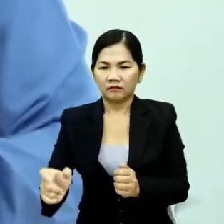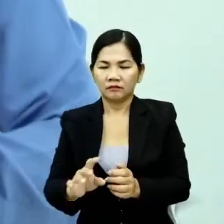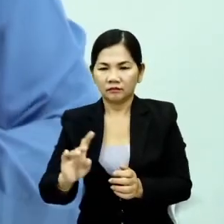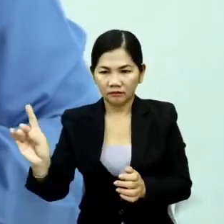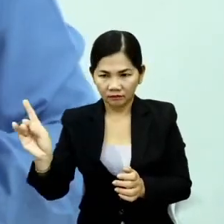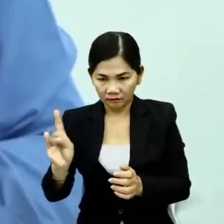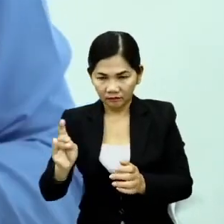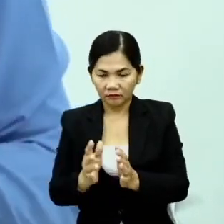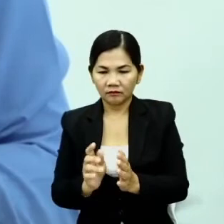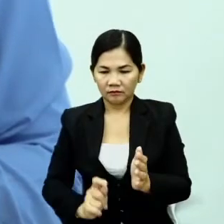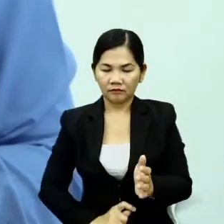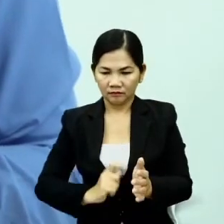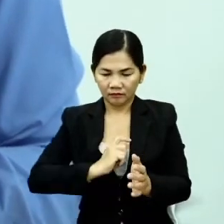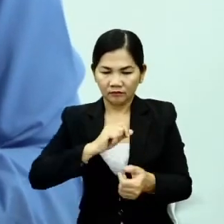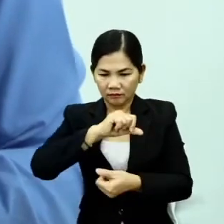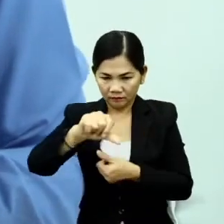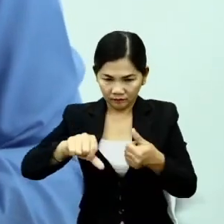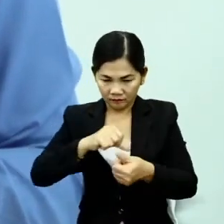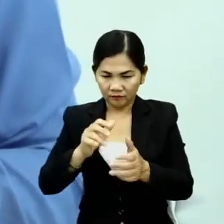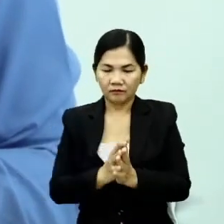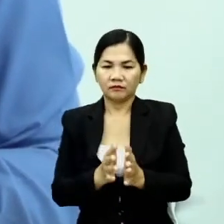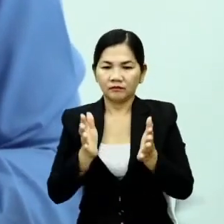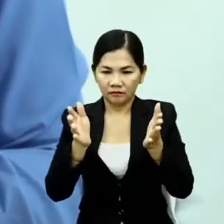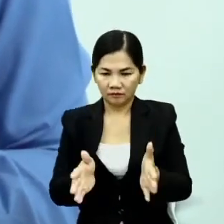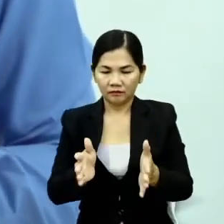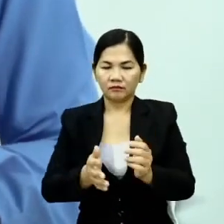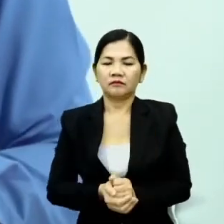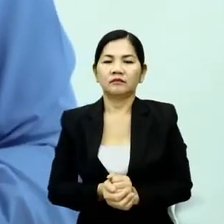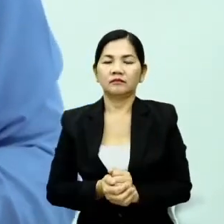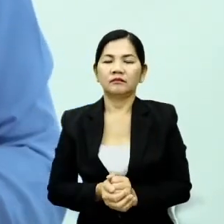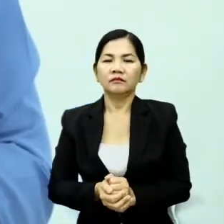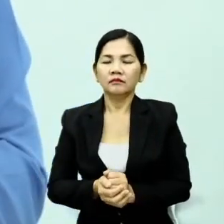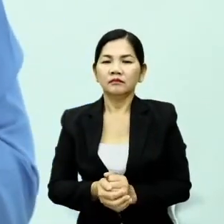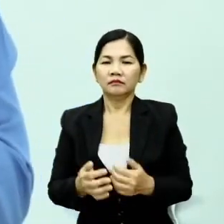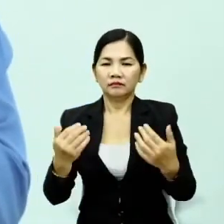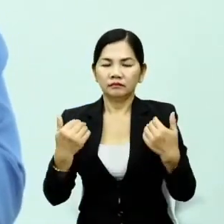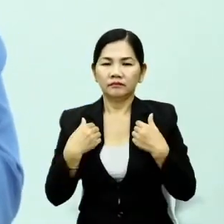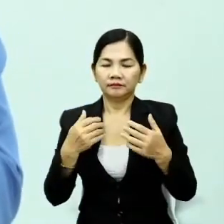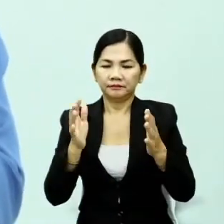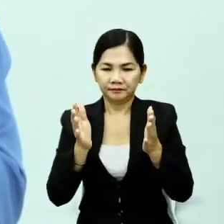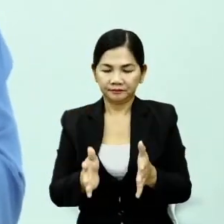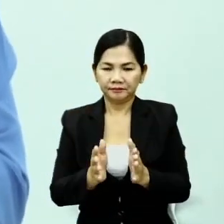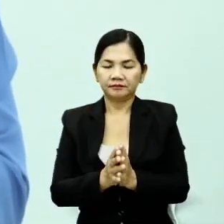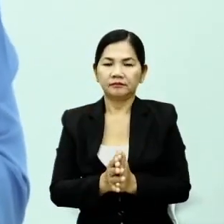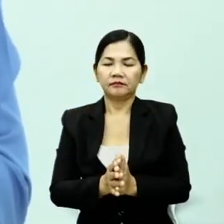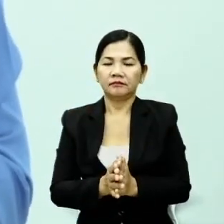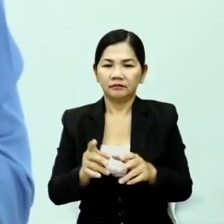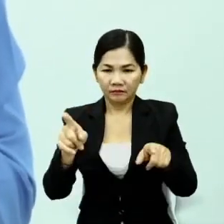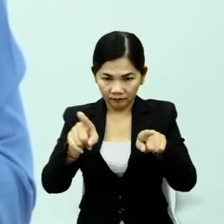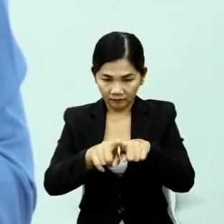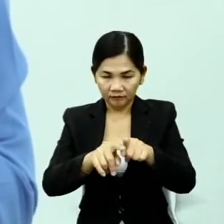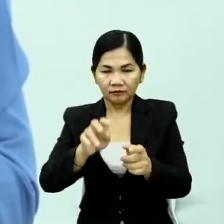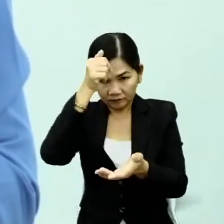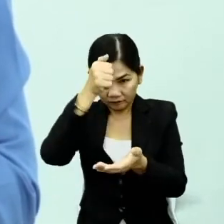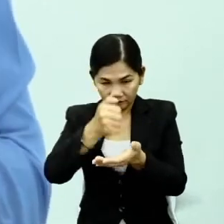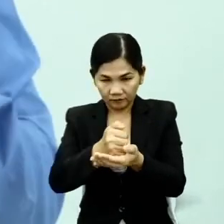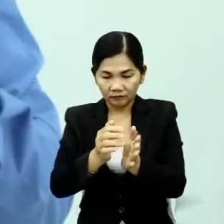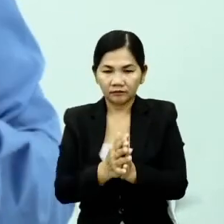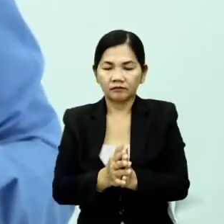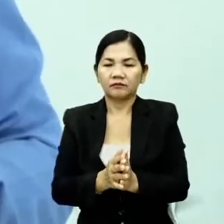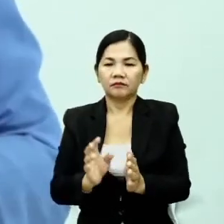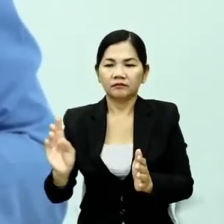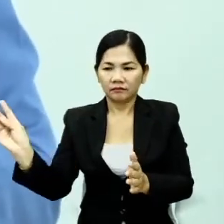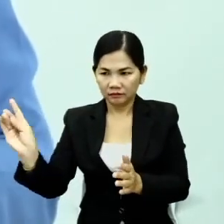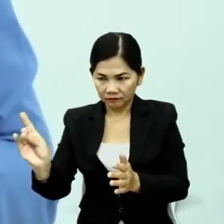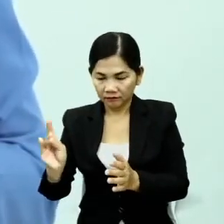sát đá rồi nơi chung bình dựng chung vinh khuôn dường chàng chân con cô tặng ạc nề tuần tâm nâng cha pha bà giàu đại sát tặng